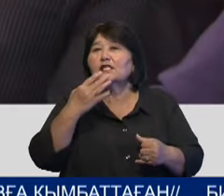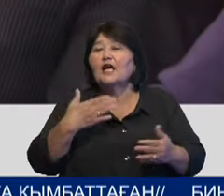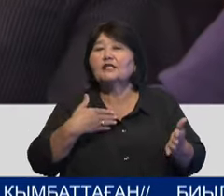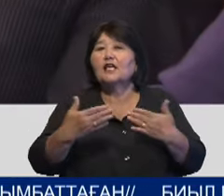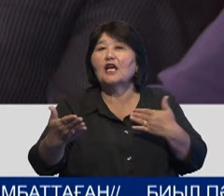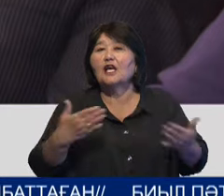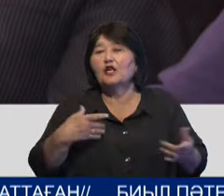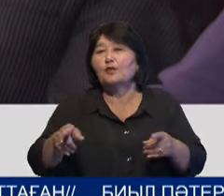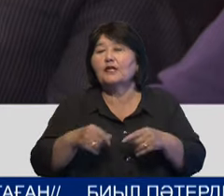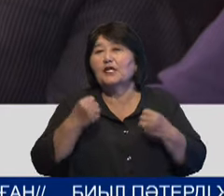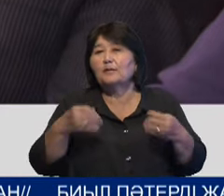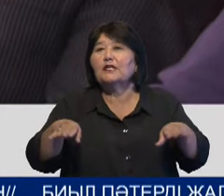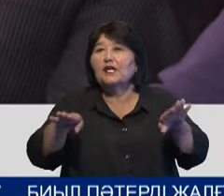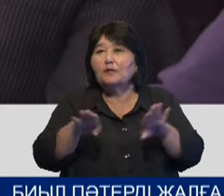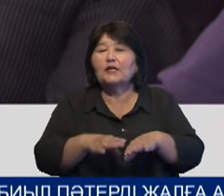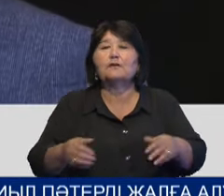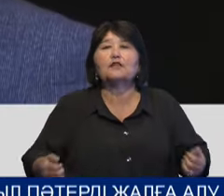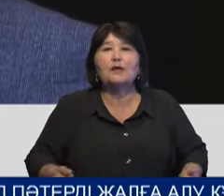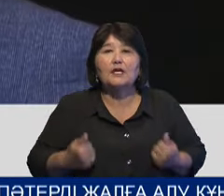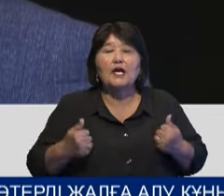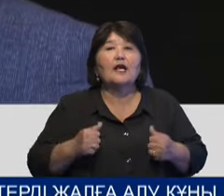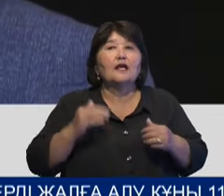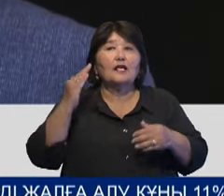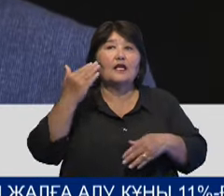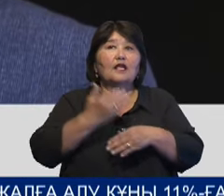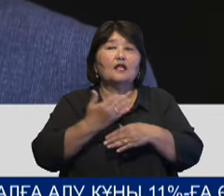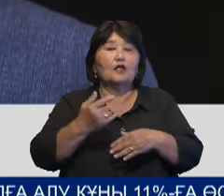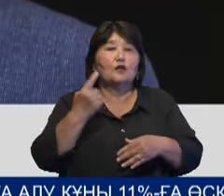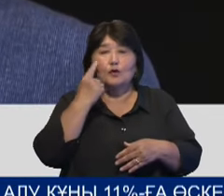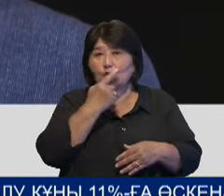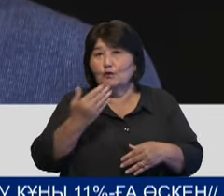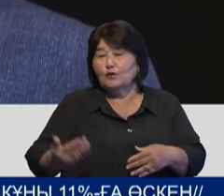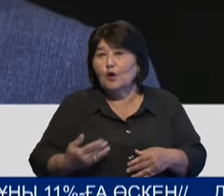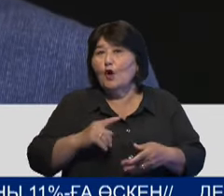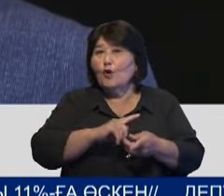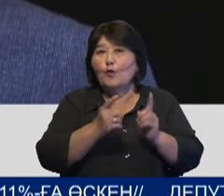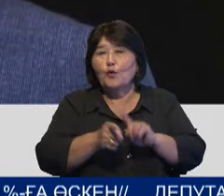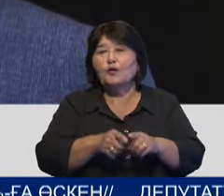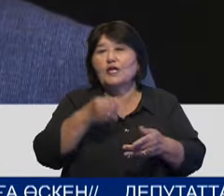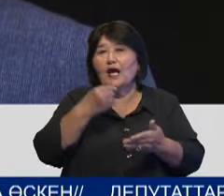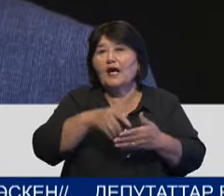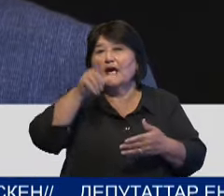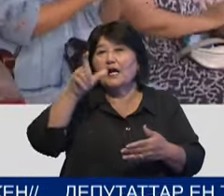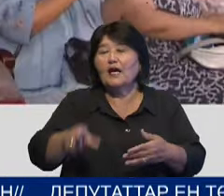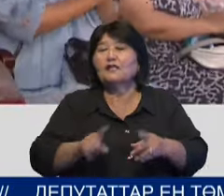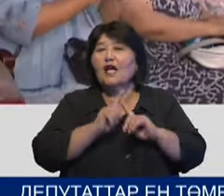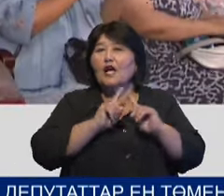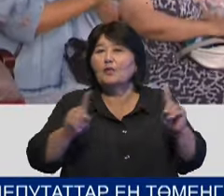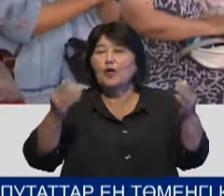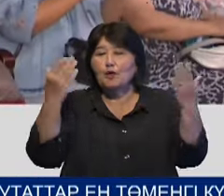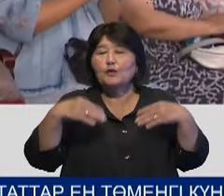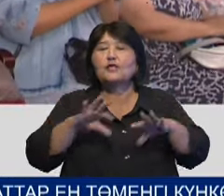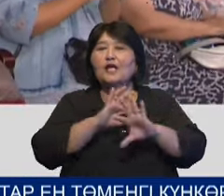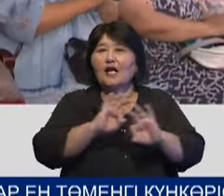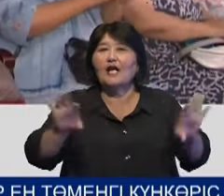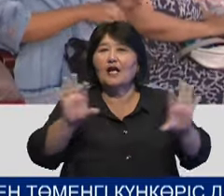дәмдес, тағылыммен мәндес болуға талпынды. Келелі кеште сол көз көргендер, өзгермегендер асыл азаматтың бөлек болмысын шынайы